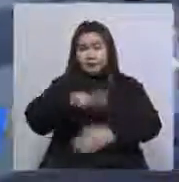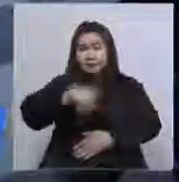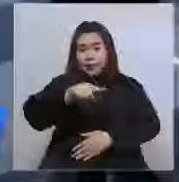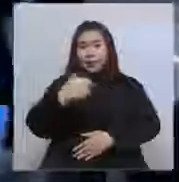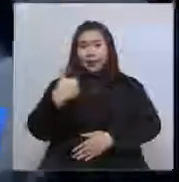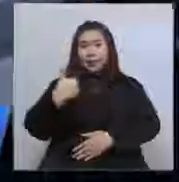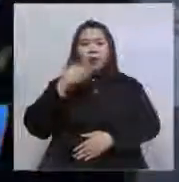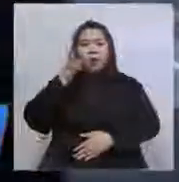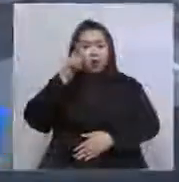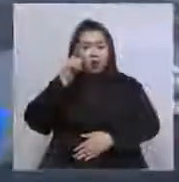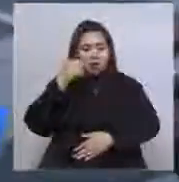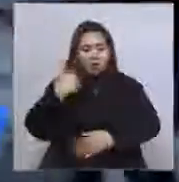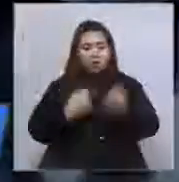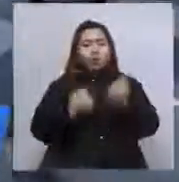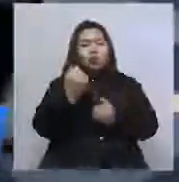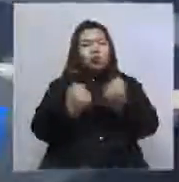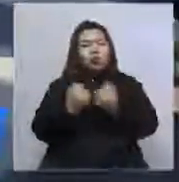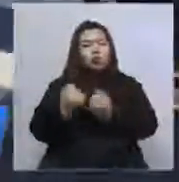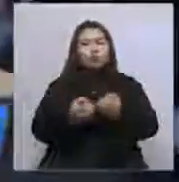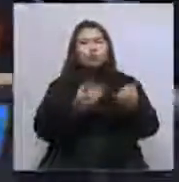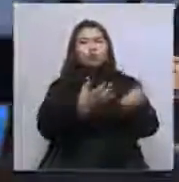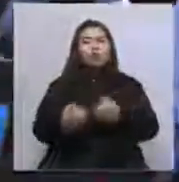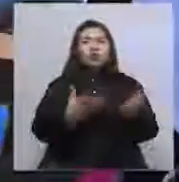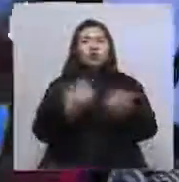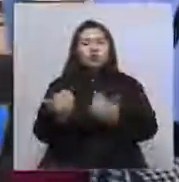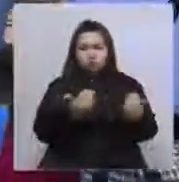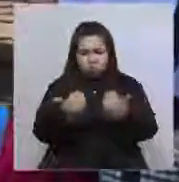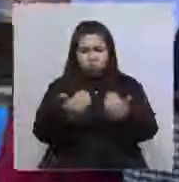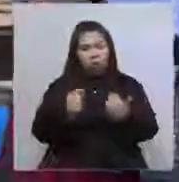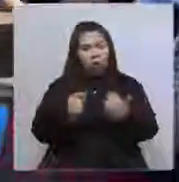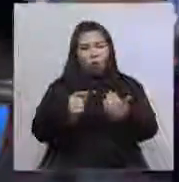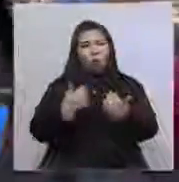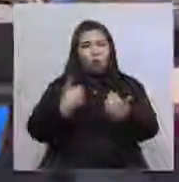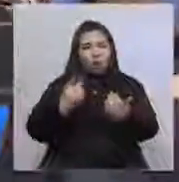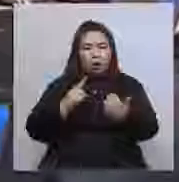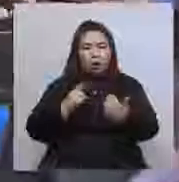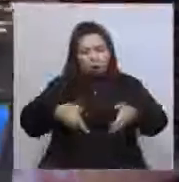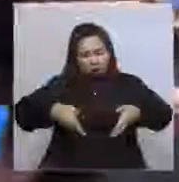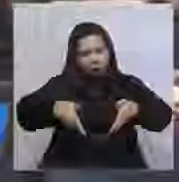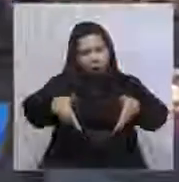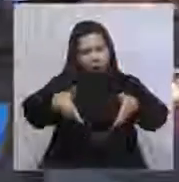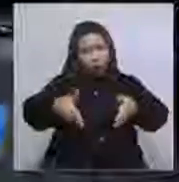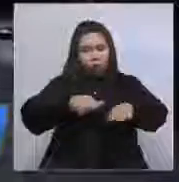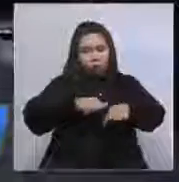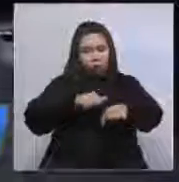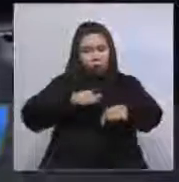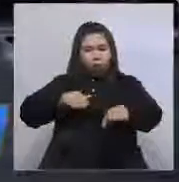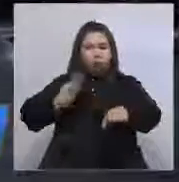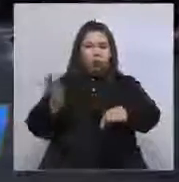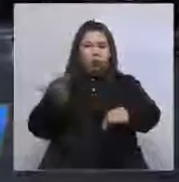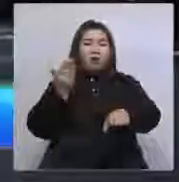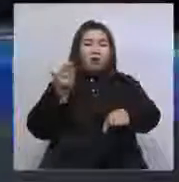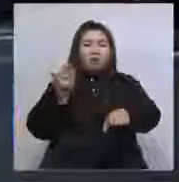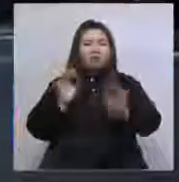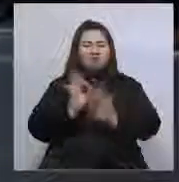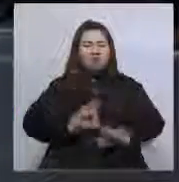เมืองมีผู้ปกครองนำรถยนต์มาส่งบุตรหลานเป็นส่วนใหญ่นะครับส่งผลให้การจราจรตามถนนสายหลักติดขัดตั้งแต่ช่วงเช้า